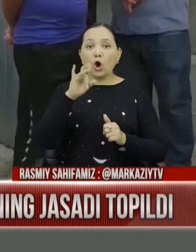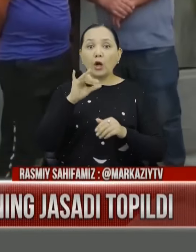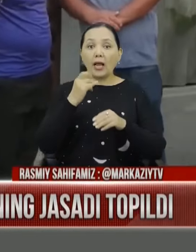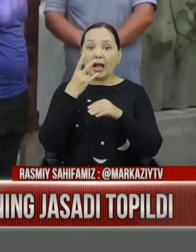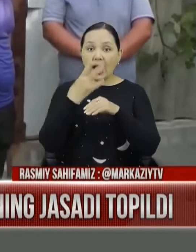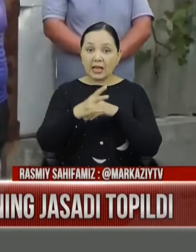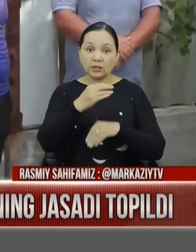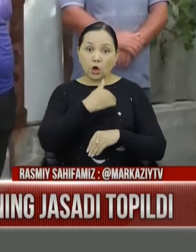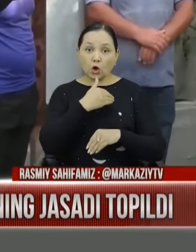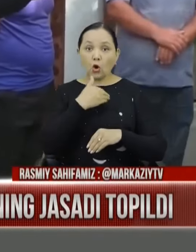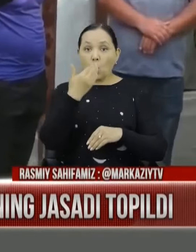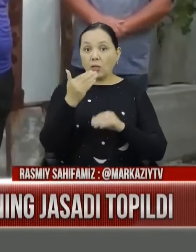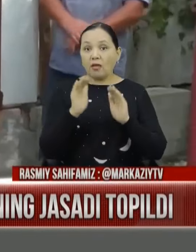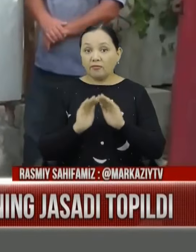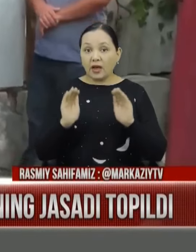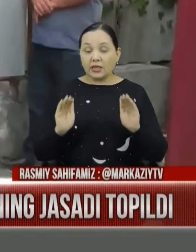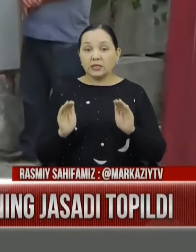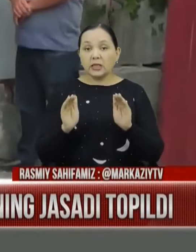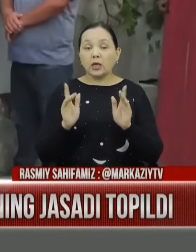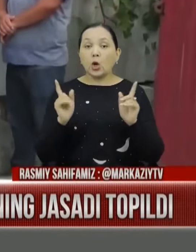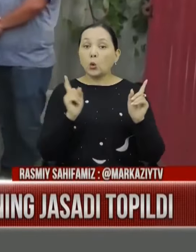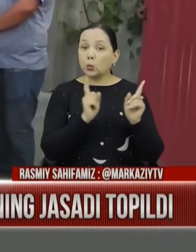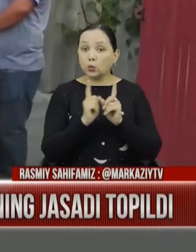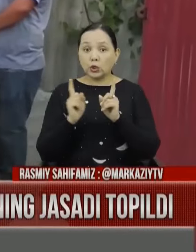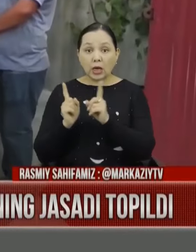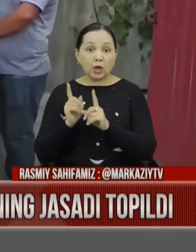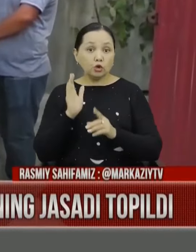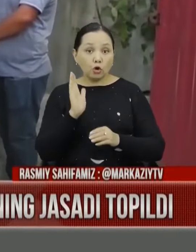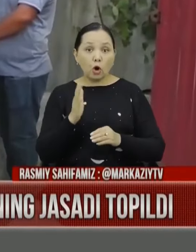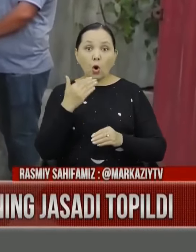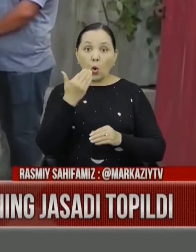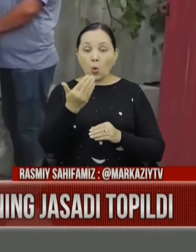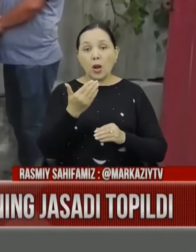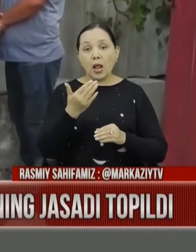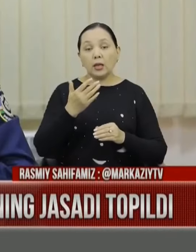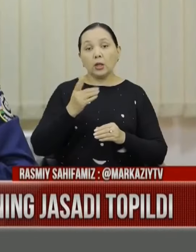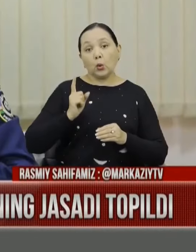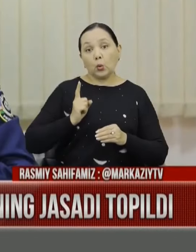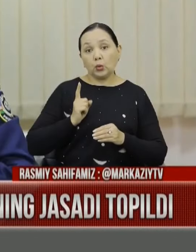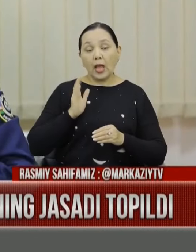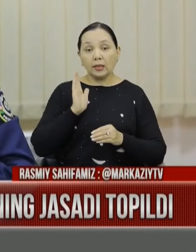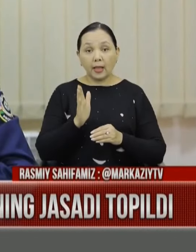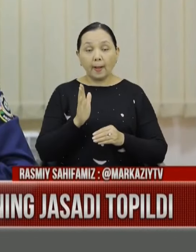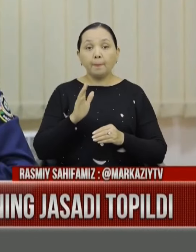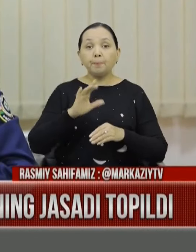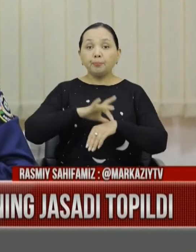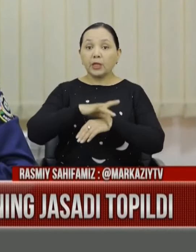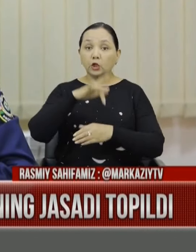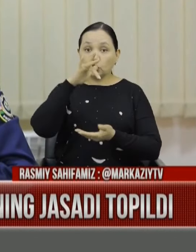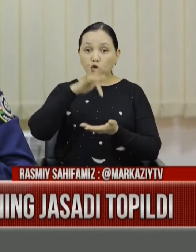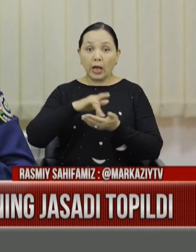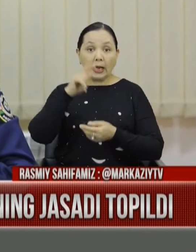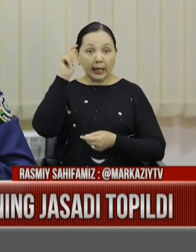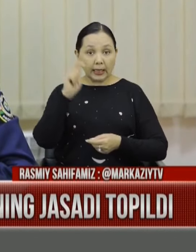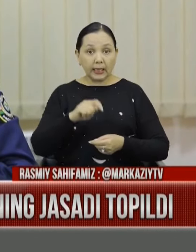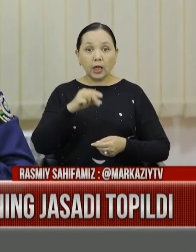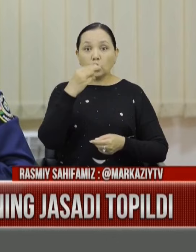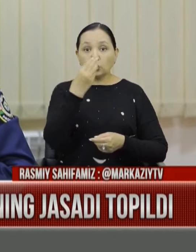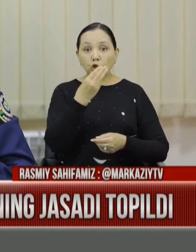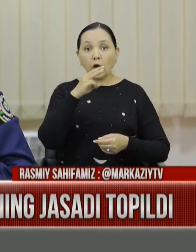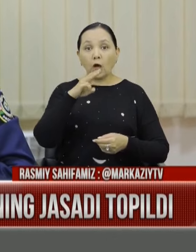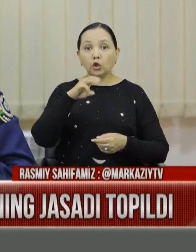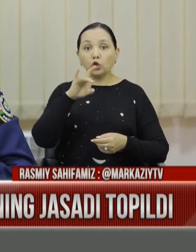uchun uning farzandlari bilan o'zaro uchrashib yuradi va qulay fursatni kutadi. Sanjarbek Toshkent shahriga kelib, Shayxontohur